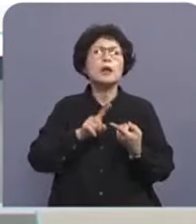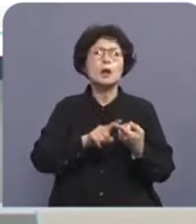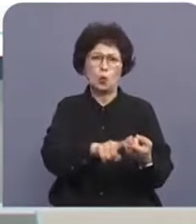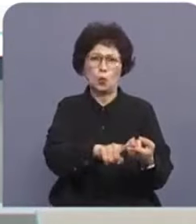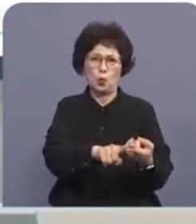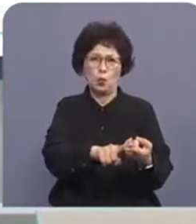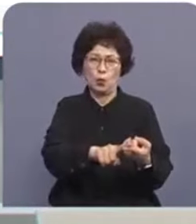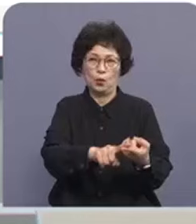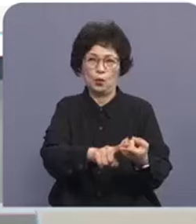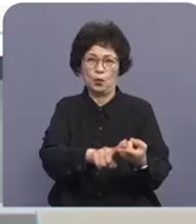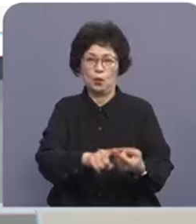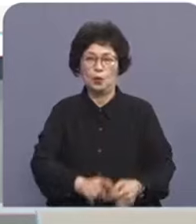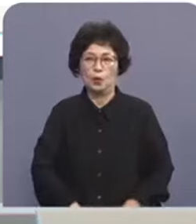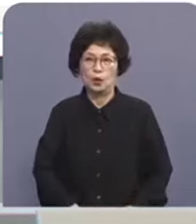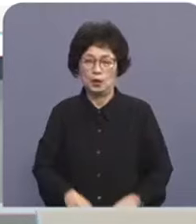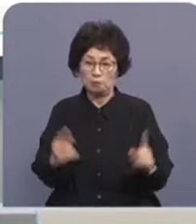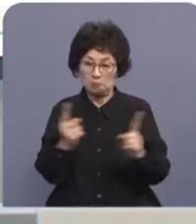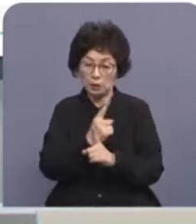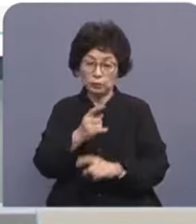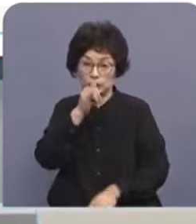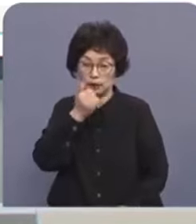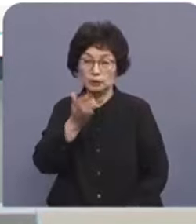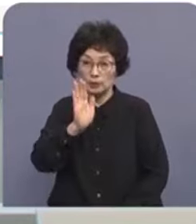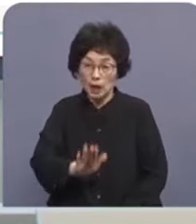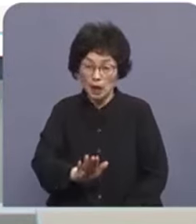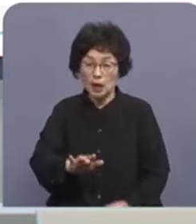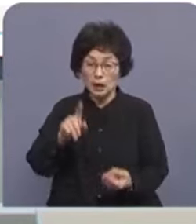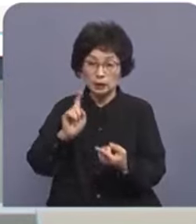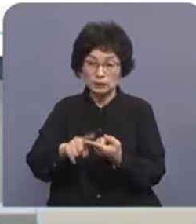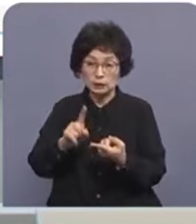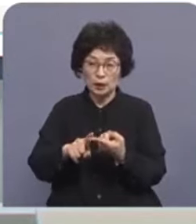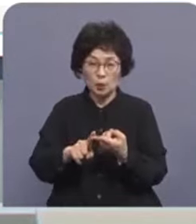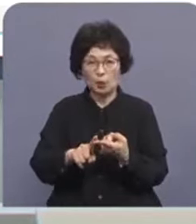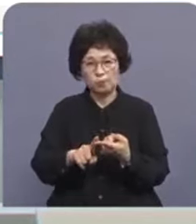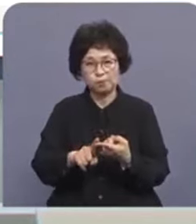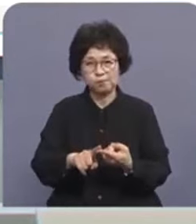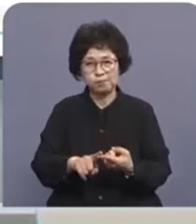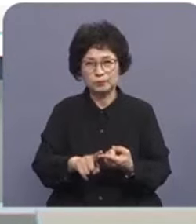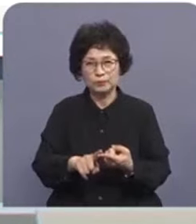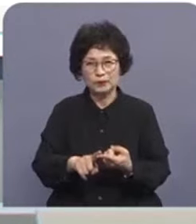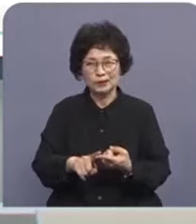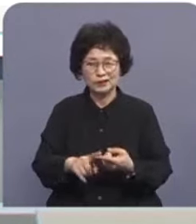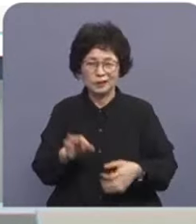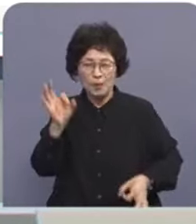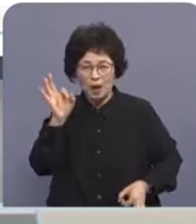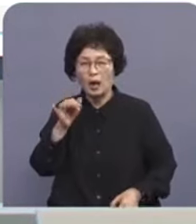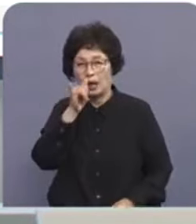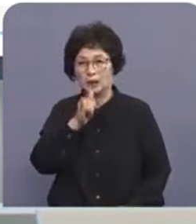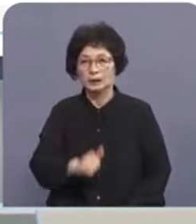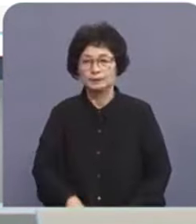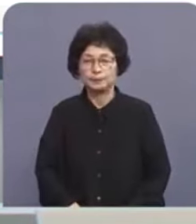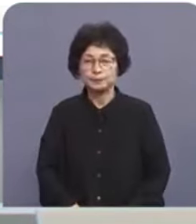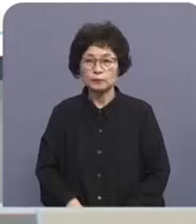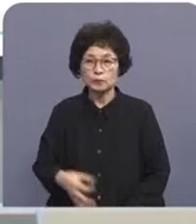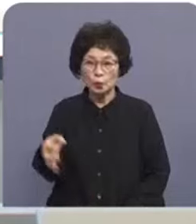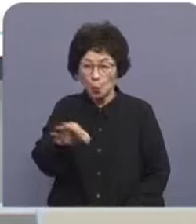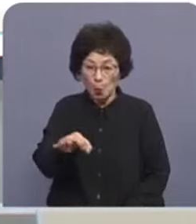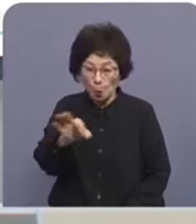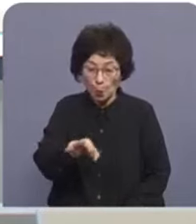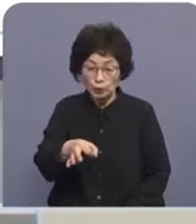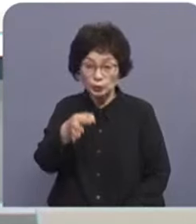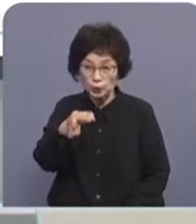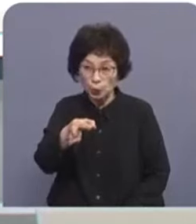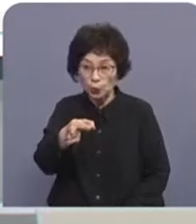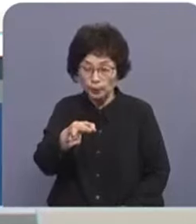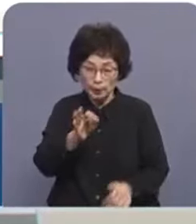있는데 어 그런데 이걸 바꿀 수 있는데 지금 미원 적으로 대처를 했다는 거지 않습니까 그러면 지금 통행료 수입을 보존해 주는 것